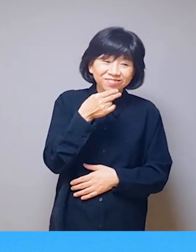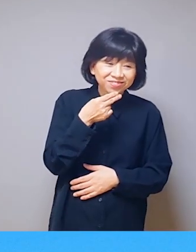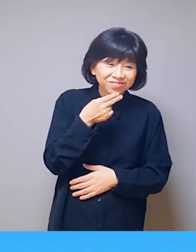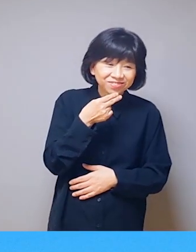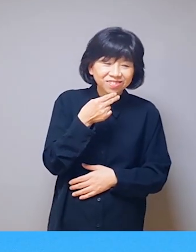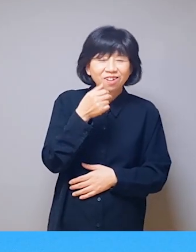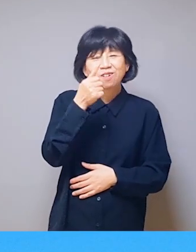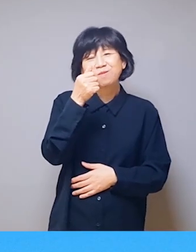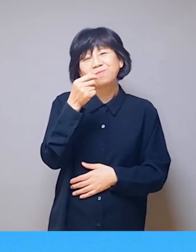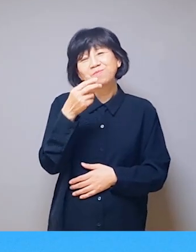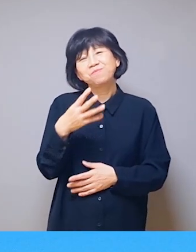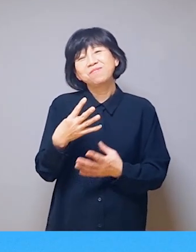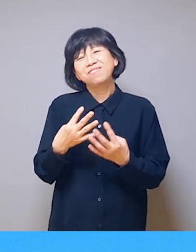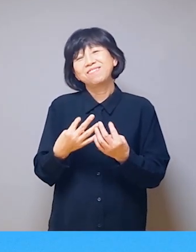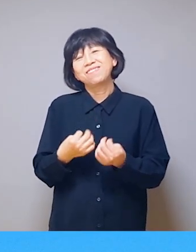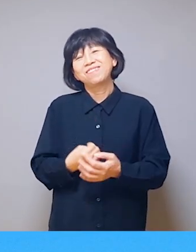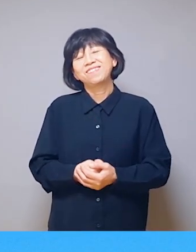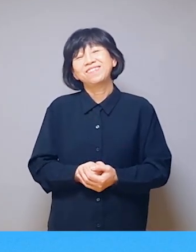여러 번 있습니다.